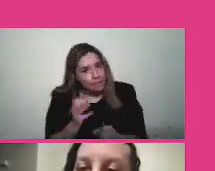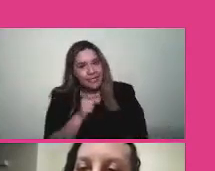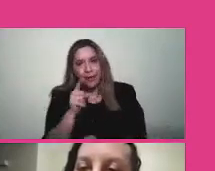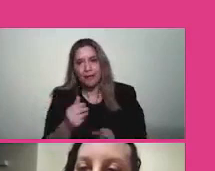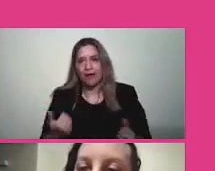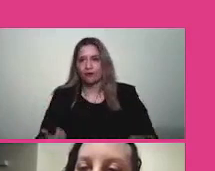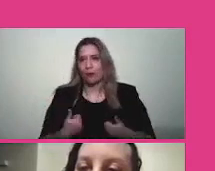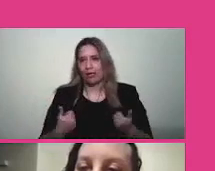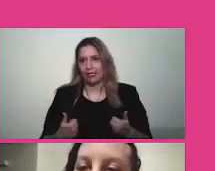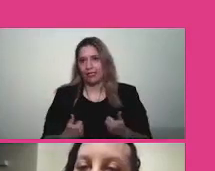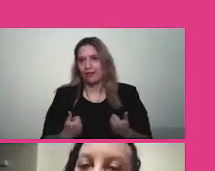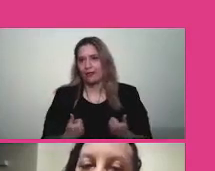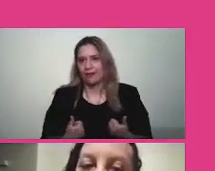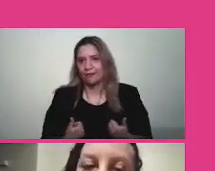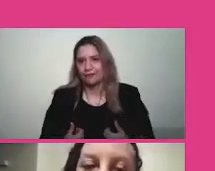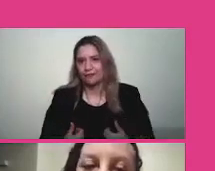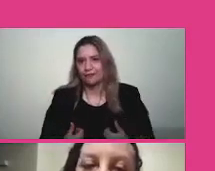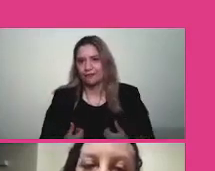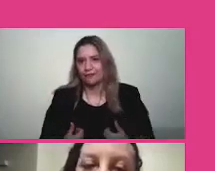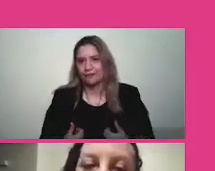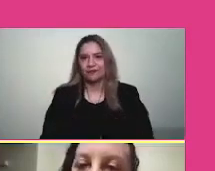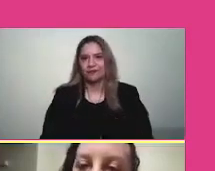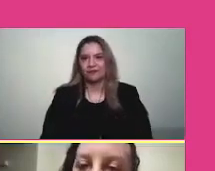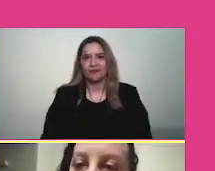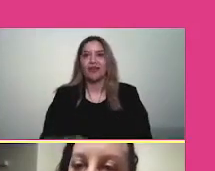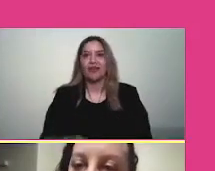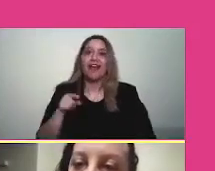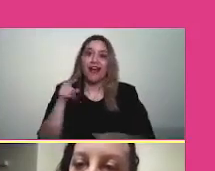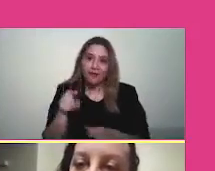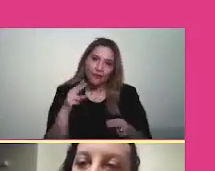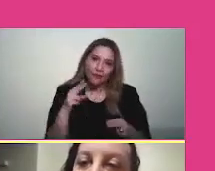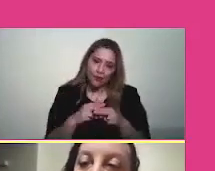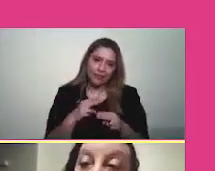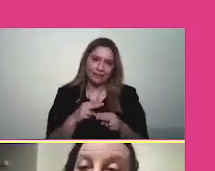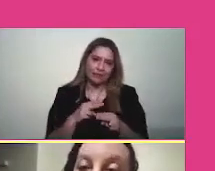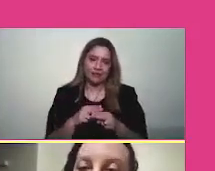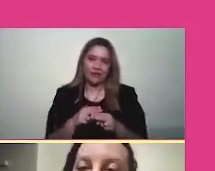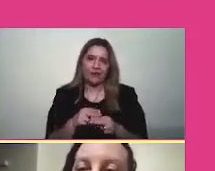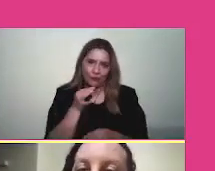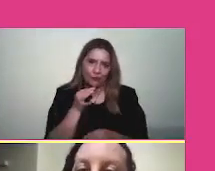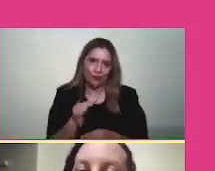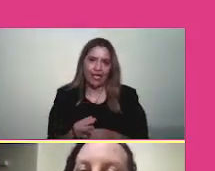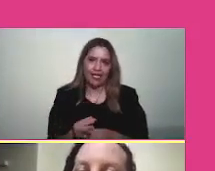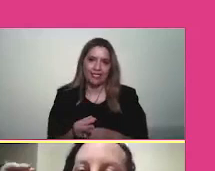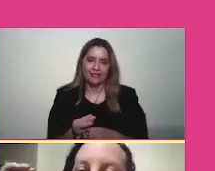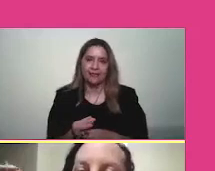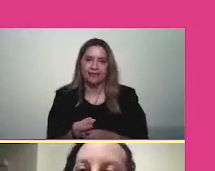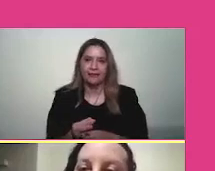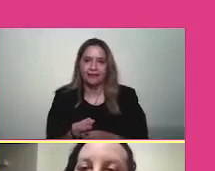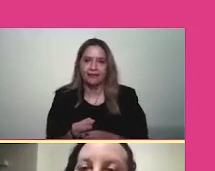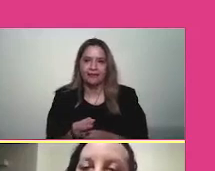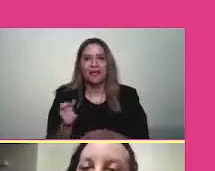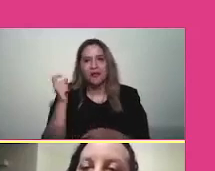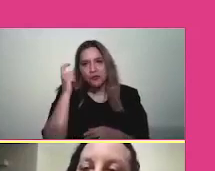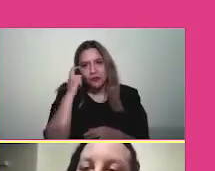συγκεκριμένο παιχνίδι. Αυτό είναι νομίζω πολύ σημαντικό που μας το λες και νομίζω κάθε